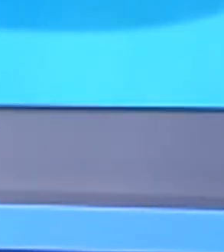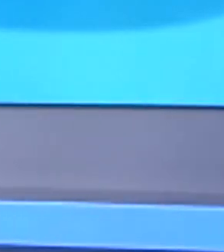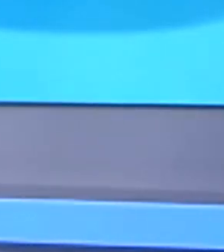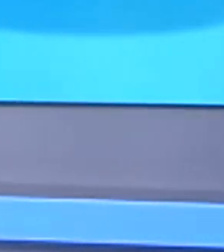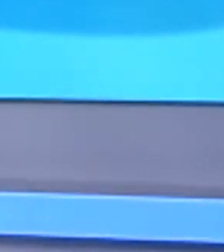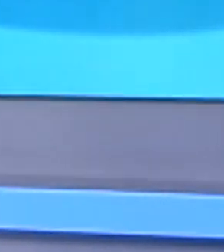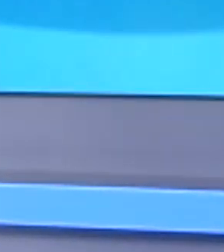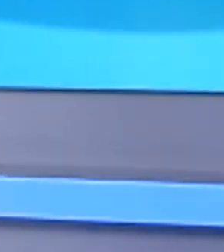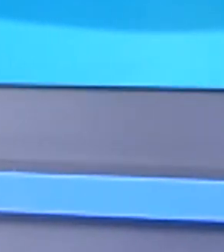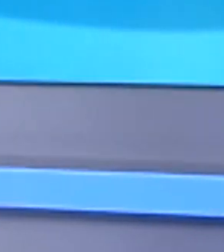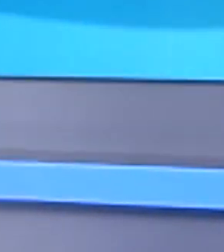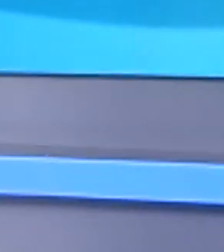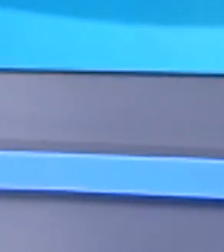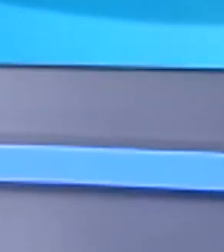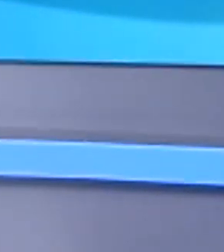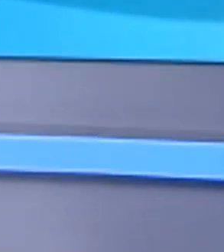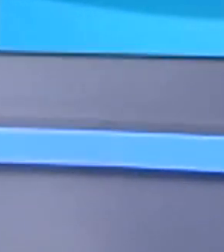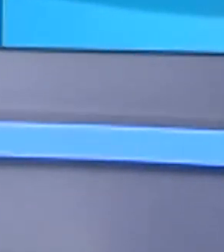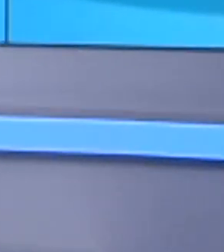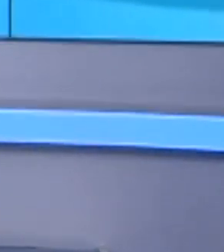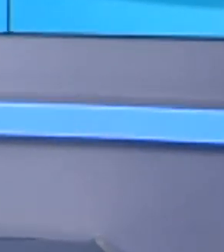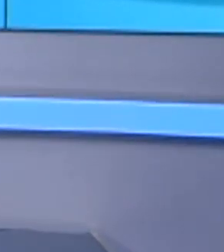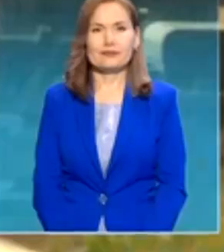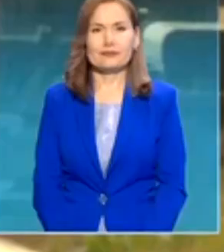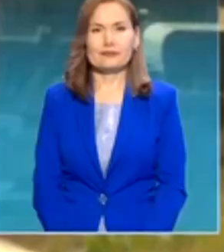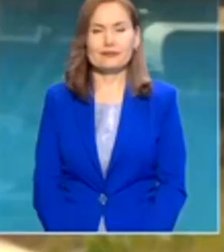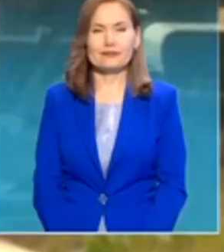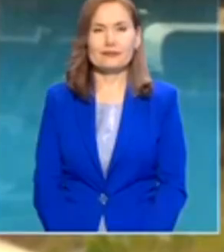Армысыздар, құрметті көрермен, алдымен аңдатпа.